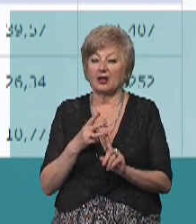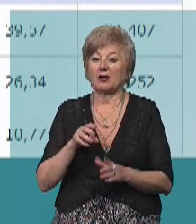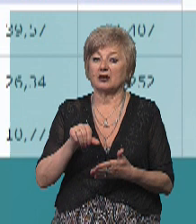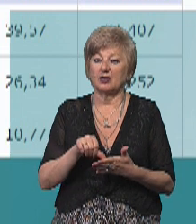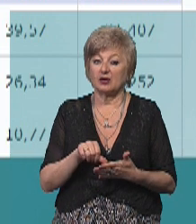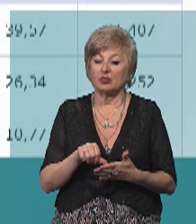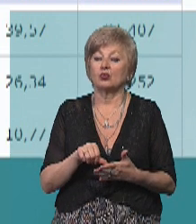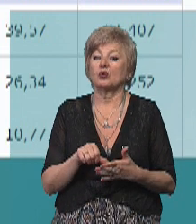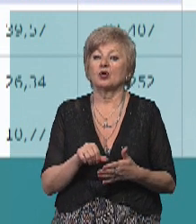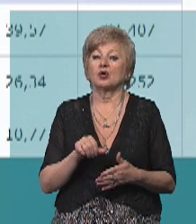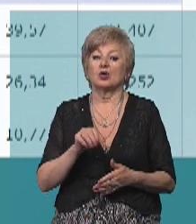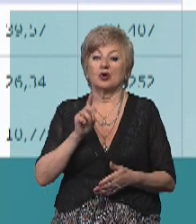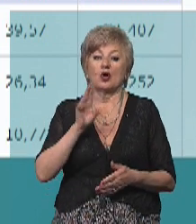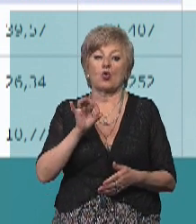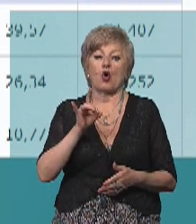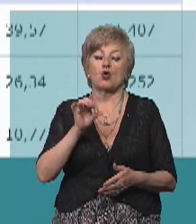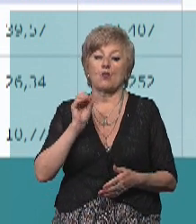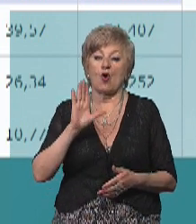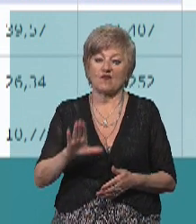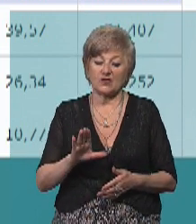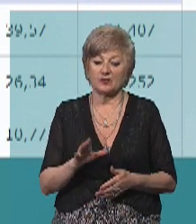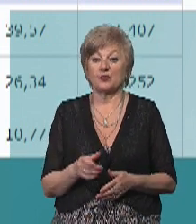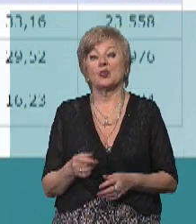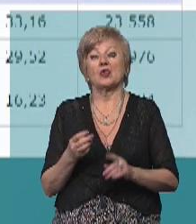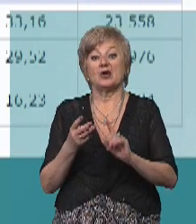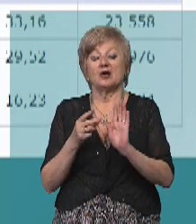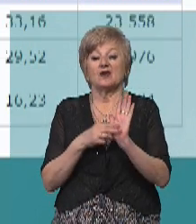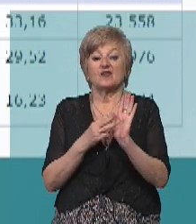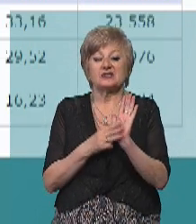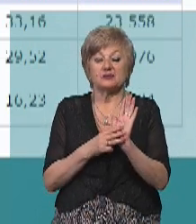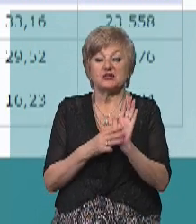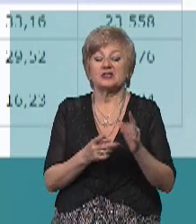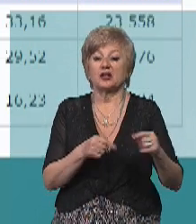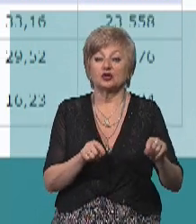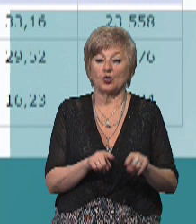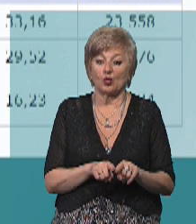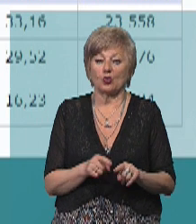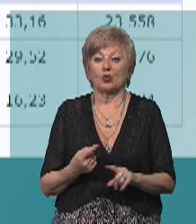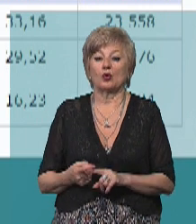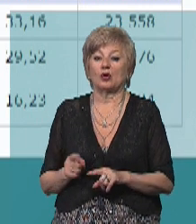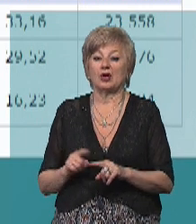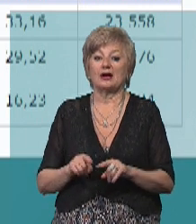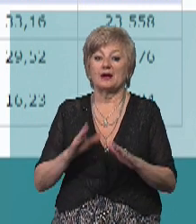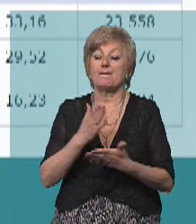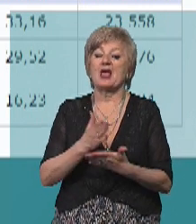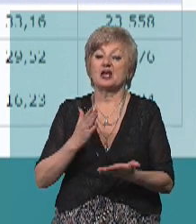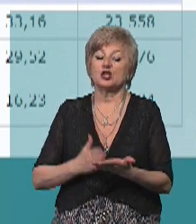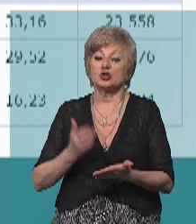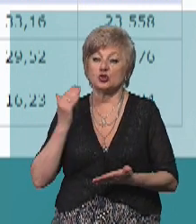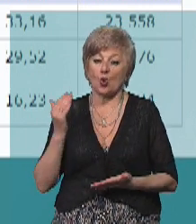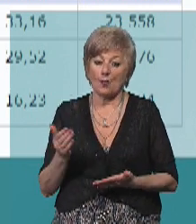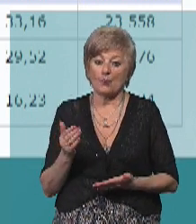представника «Опозиційного блоку» Юрія Коробова. 80-й округ. Це місто